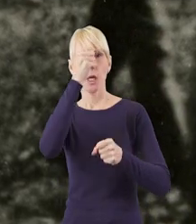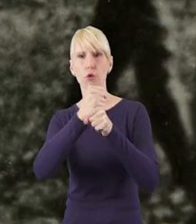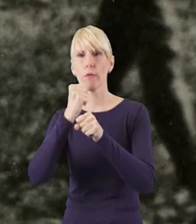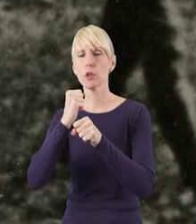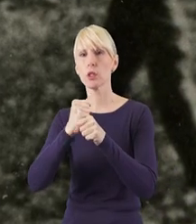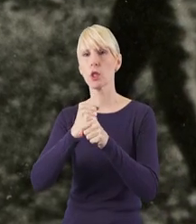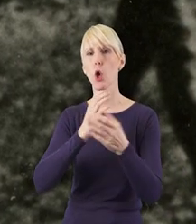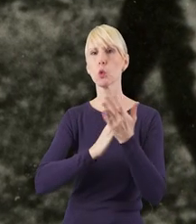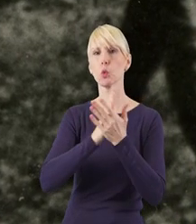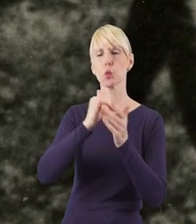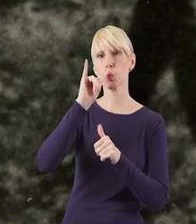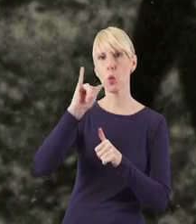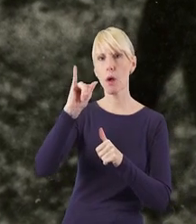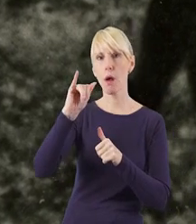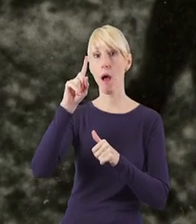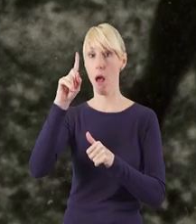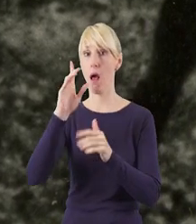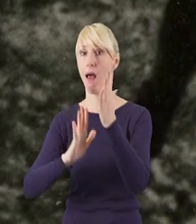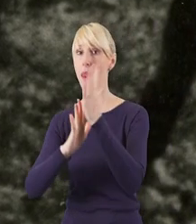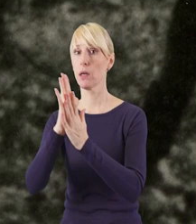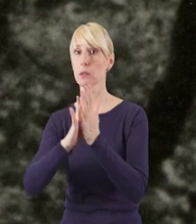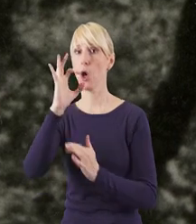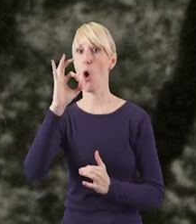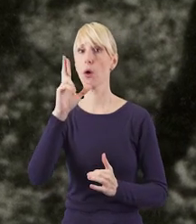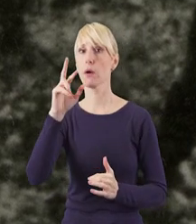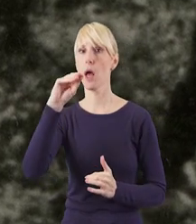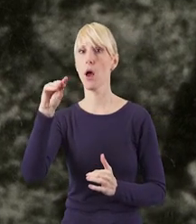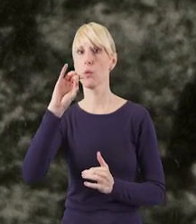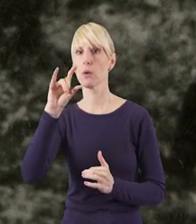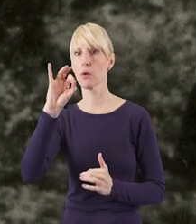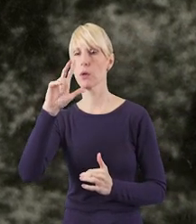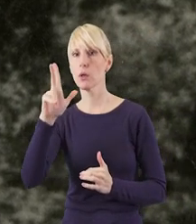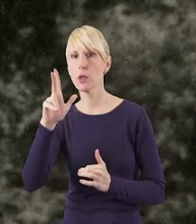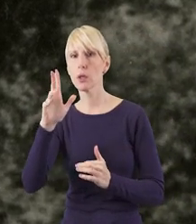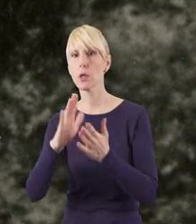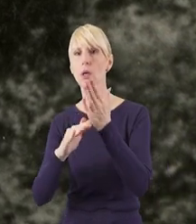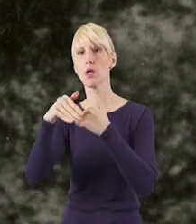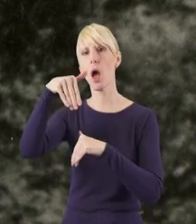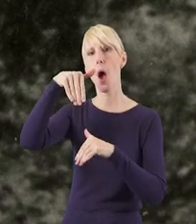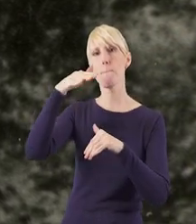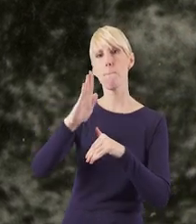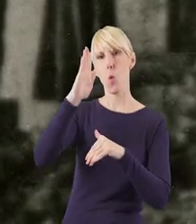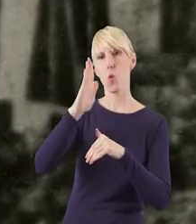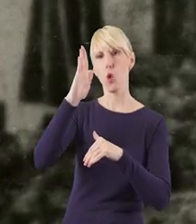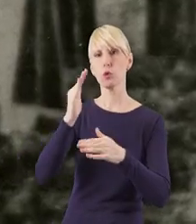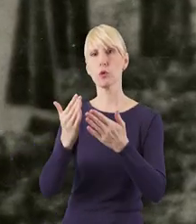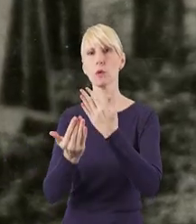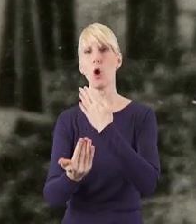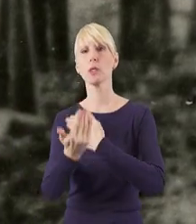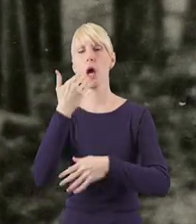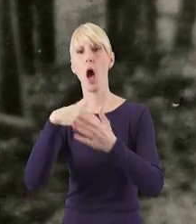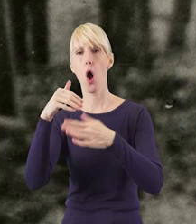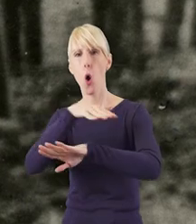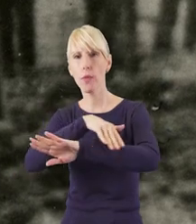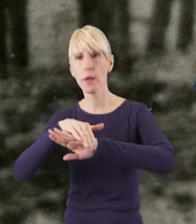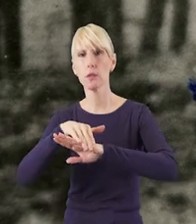pocztowej. Do lasu Okręglik, położonego przy północno-zachodniej granicy Łodzi, dochodziła